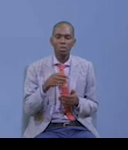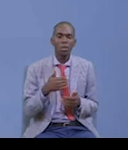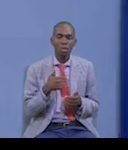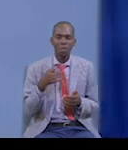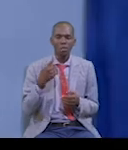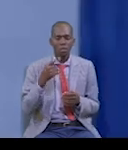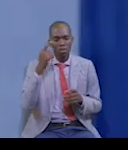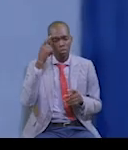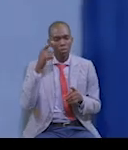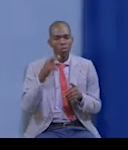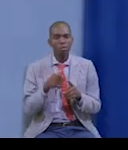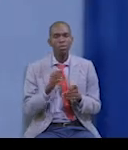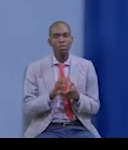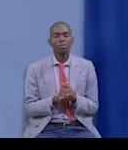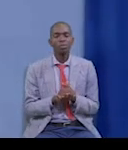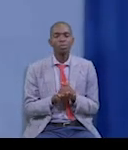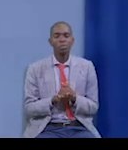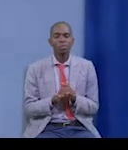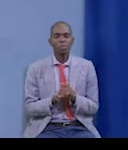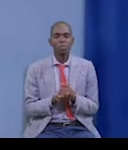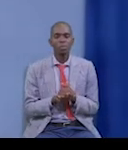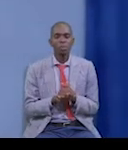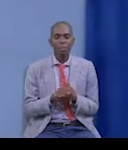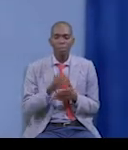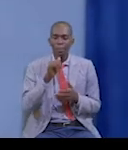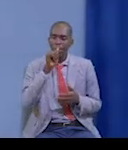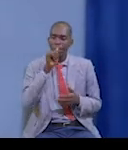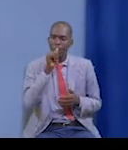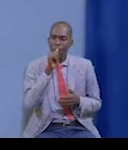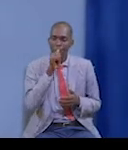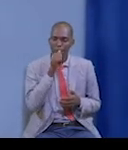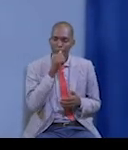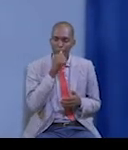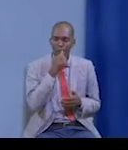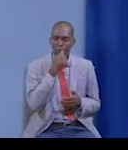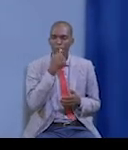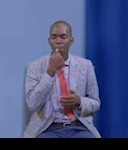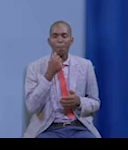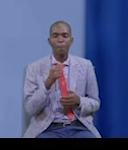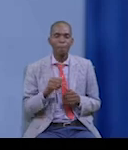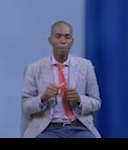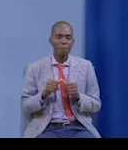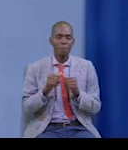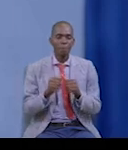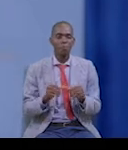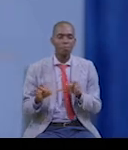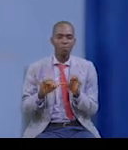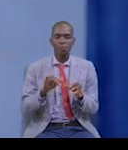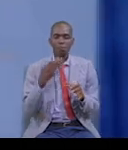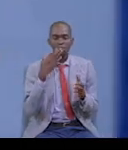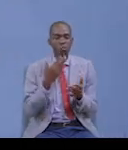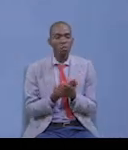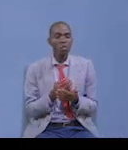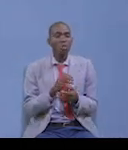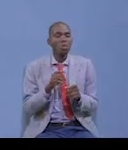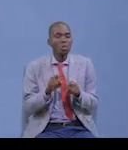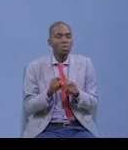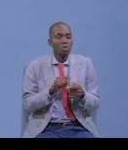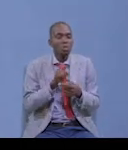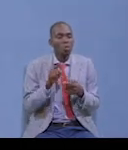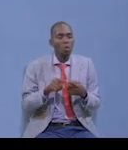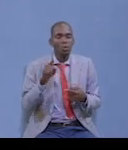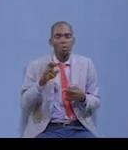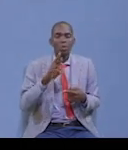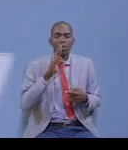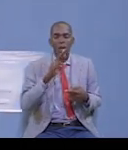సరే ప్రభువా, దోణి తీసుకోండి. Perseveringly doing good even though you are sad. మీరు ఒకవేళ